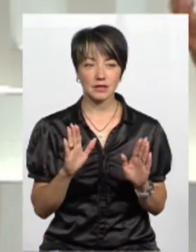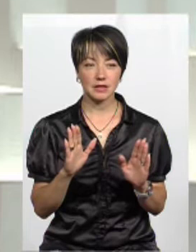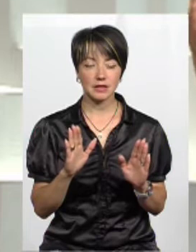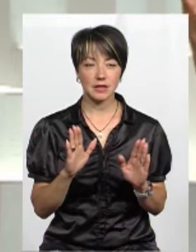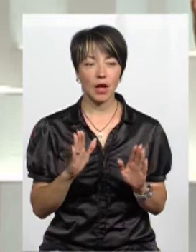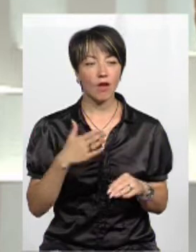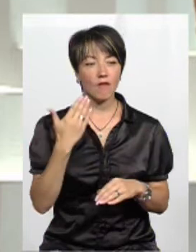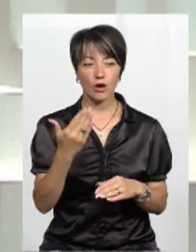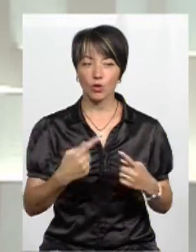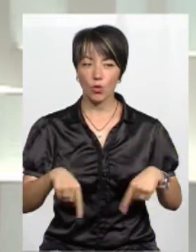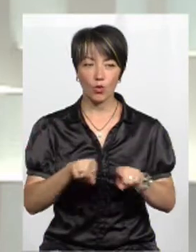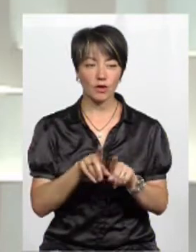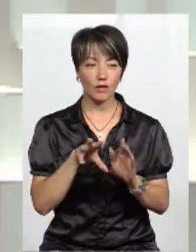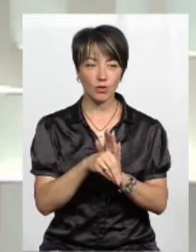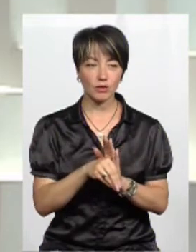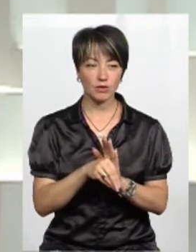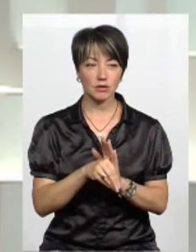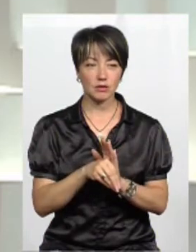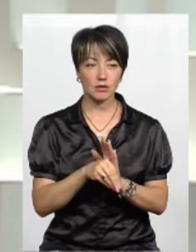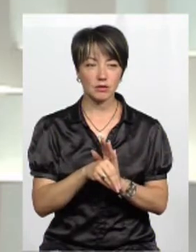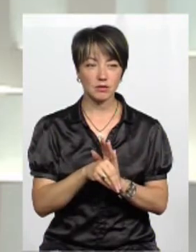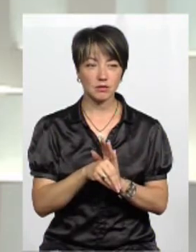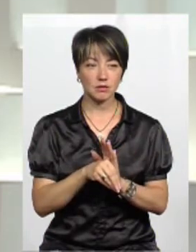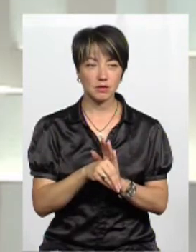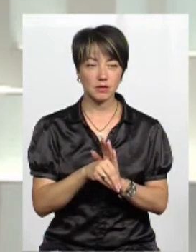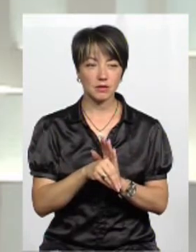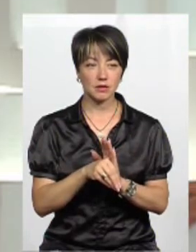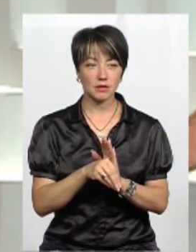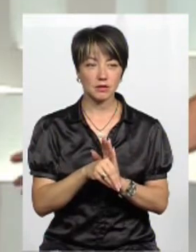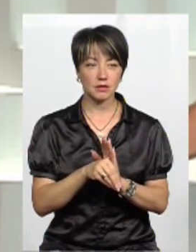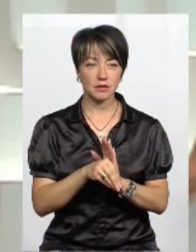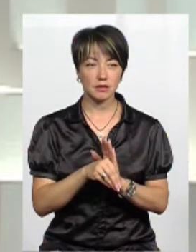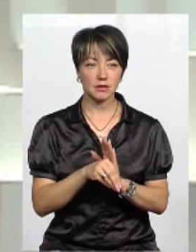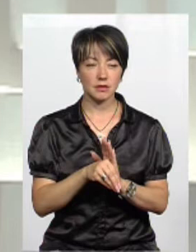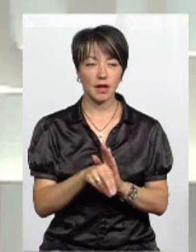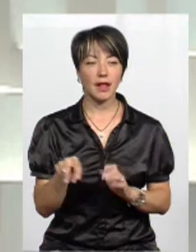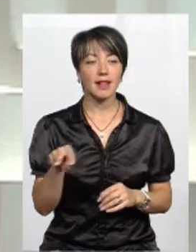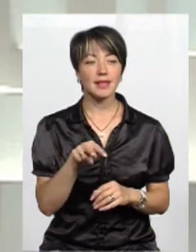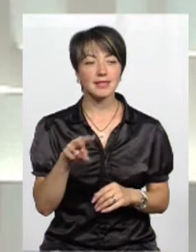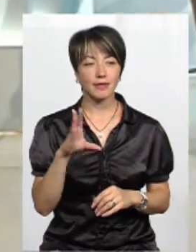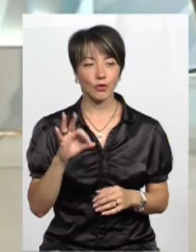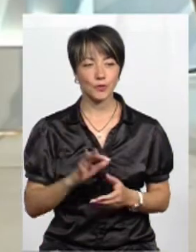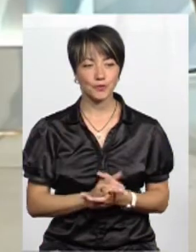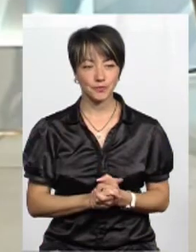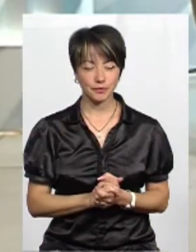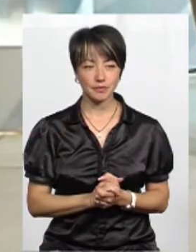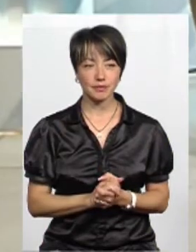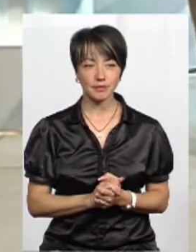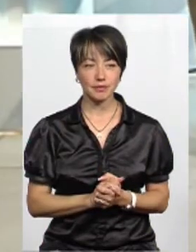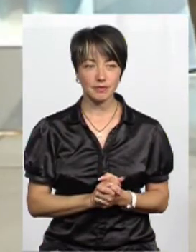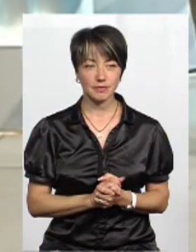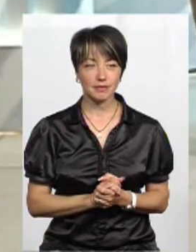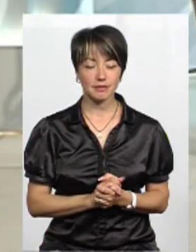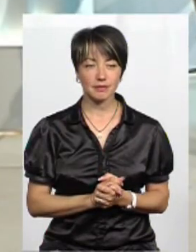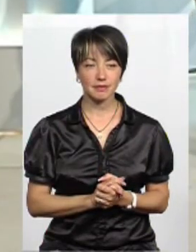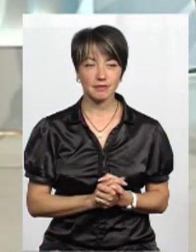Ракове не входить до вашого округу. По-моєму округу. Да. Ну, і Бога не знаю. Лезневе. Лезневе.